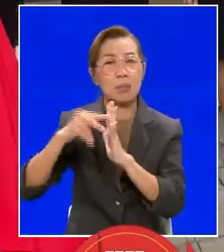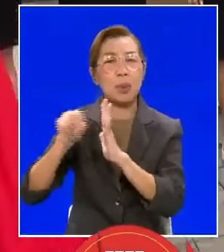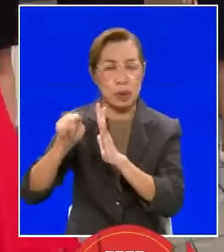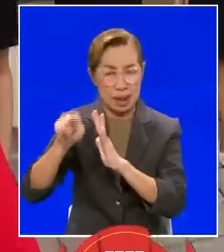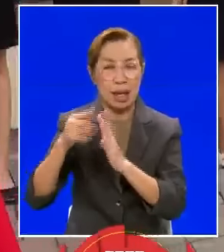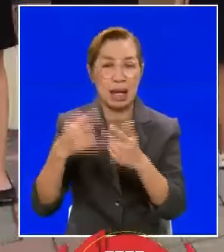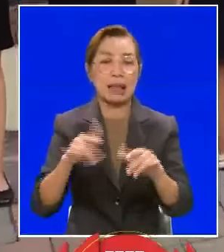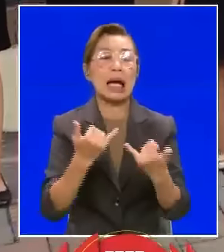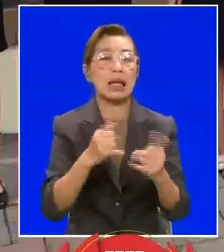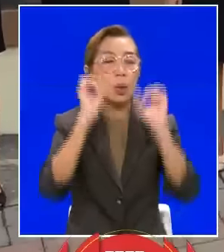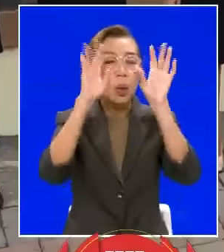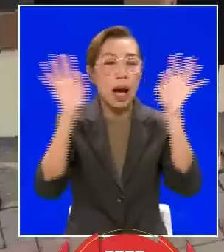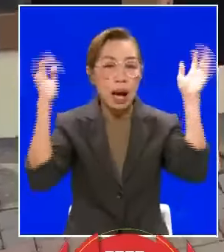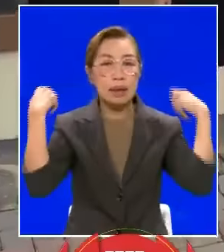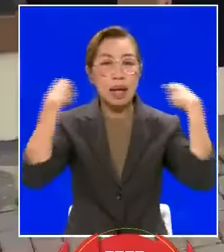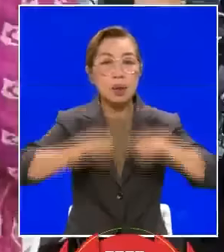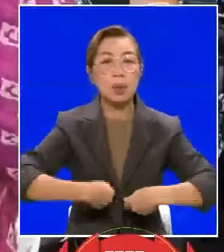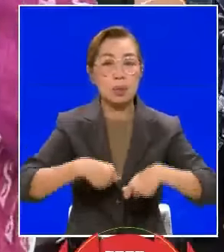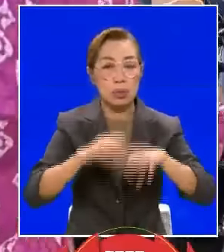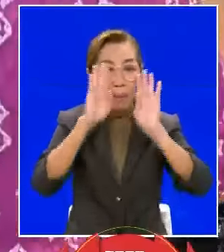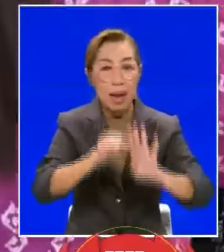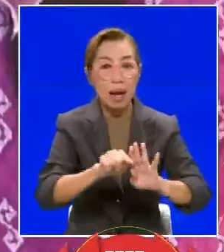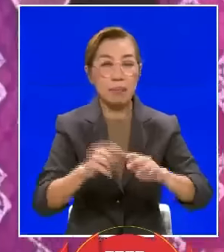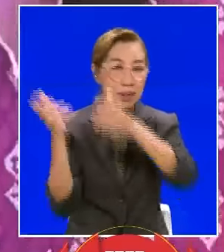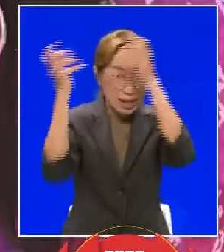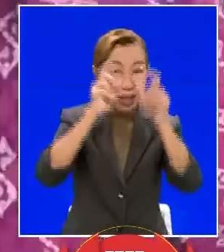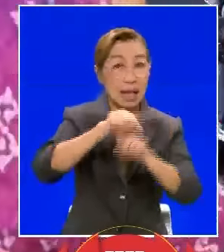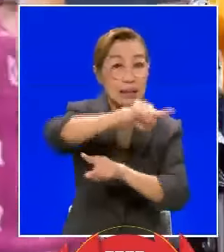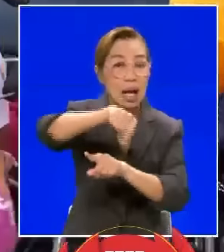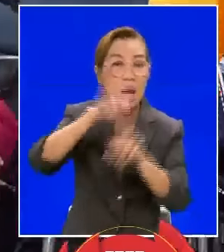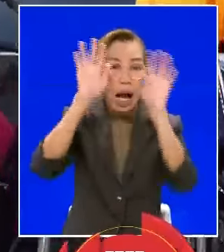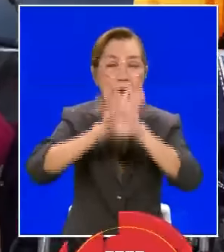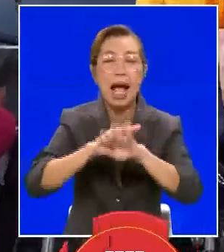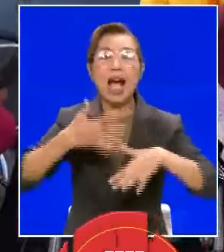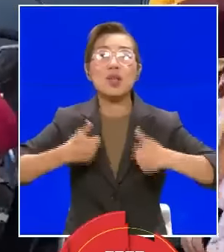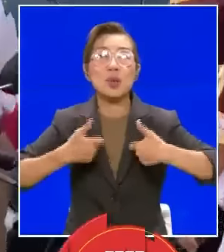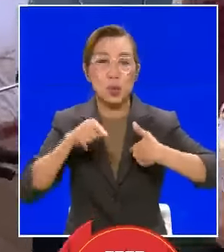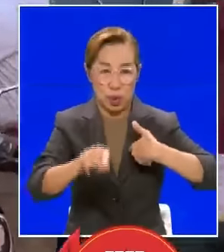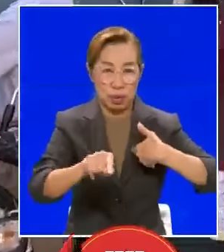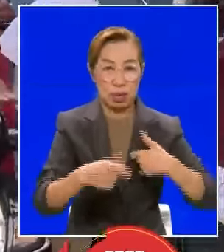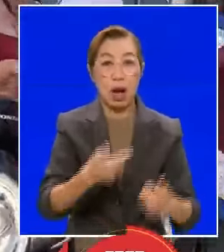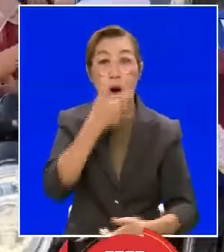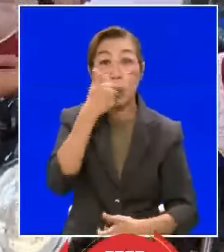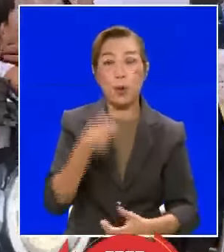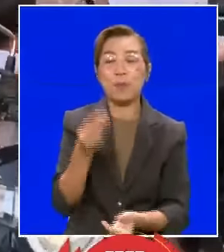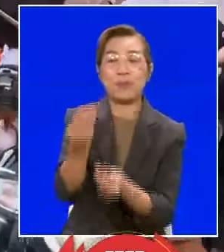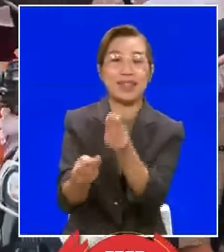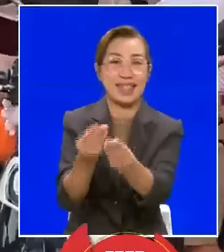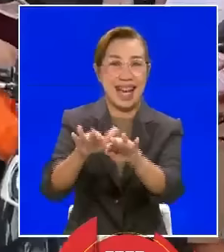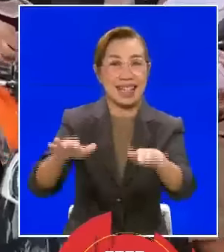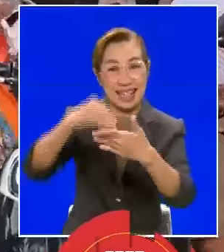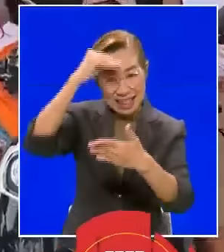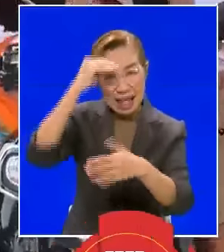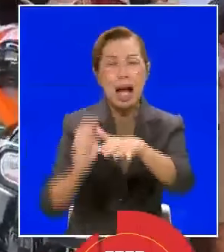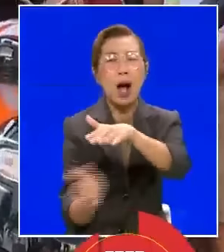สร้างสีสันวันเปิดเทอมโรงเรียนเมื่อกี้แจกขนมลาบูบูโรงเรียนนี้แจกขนมฮะโดยเฉพาะเด็กชั้นอนุบาลมาโรงเรียน